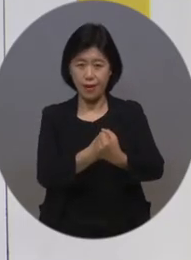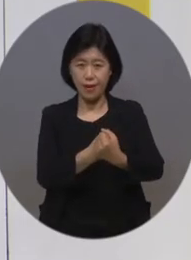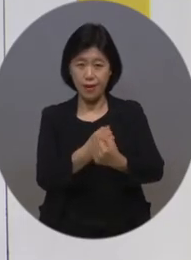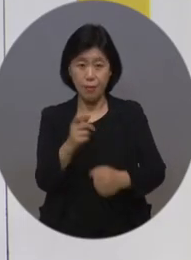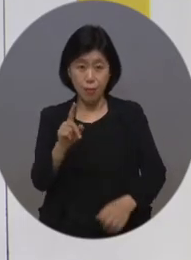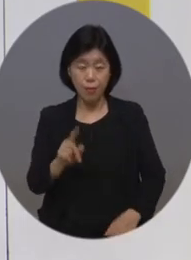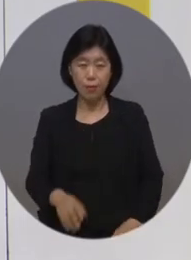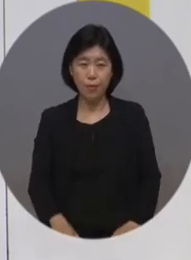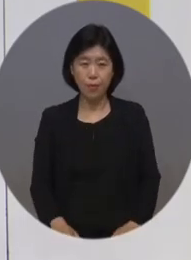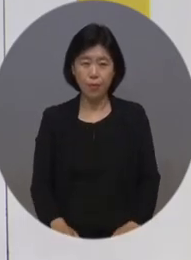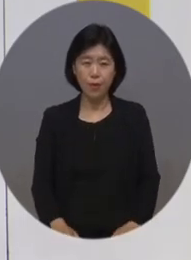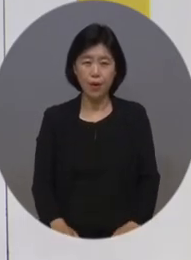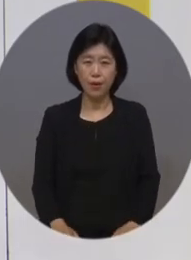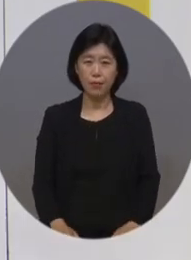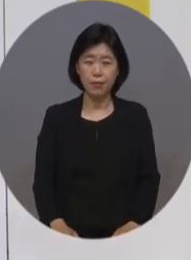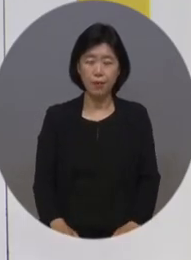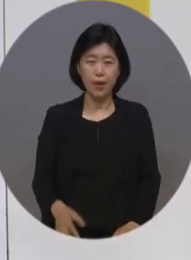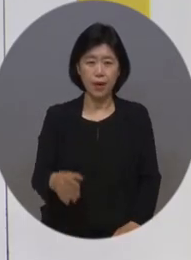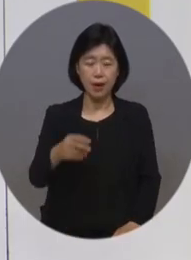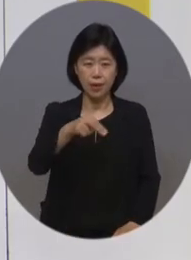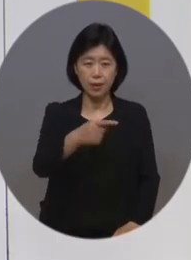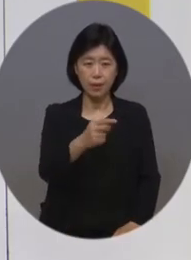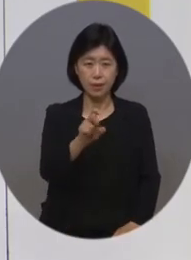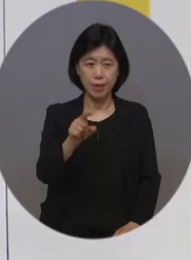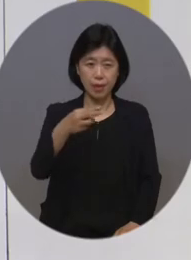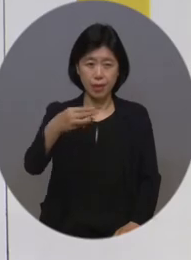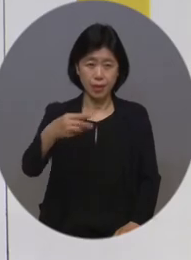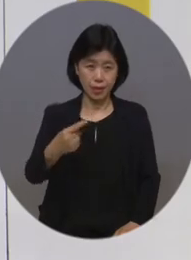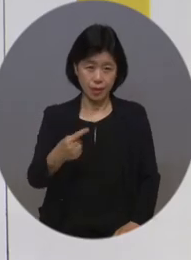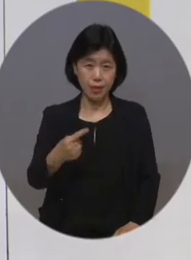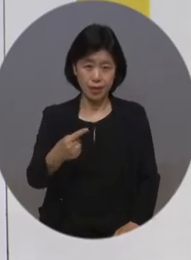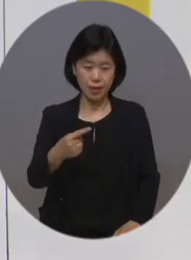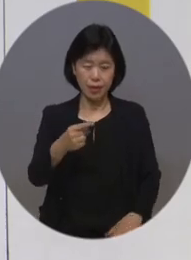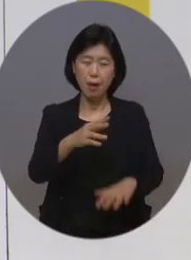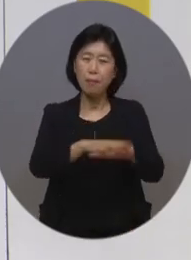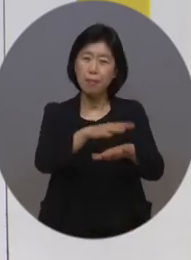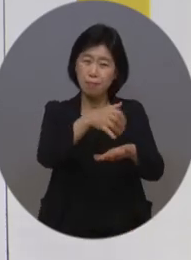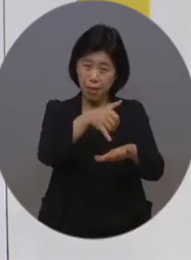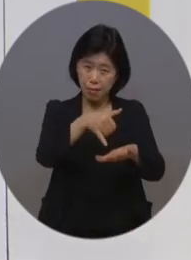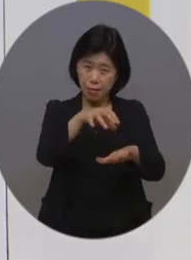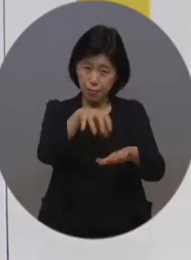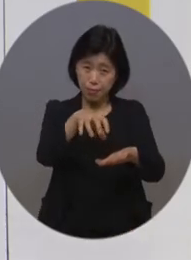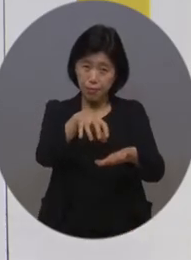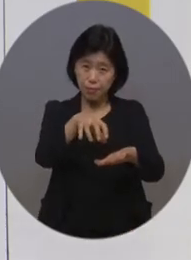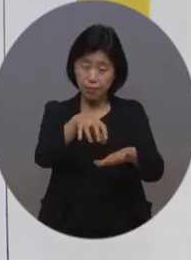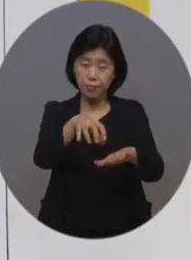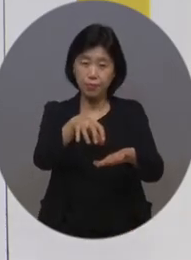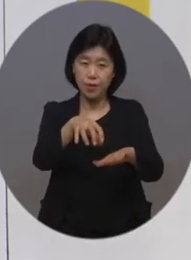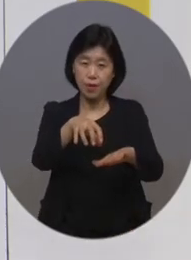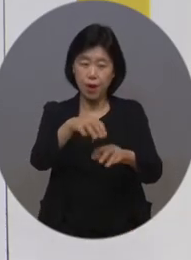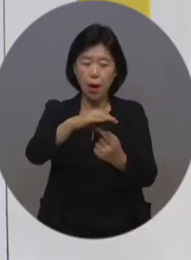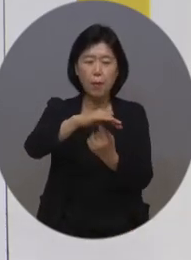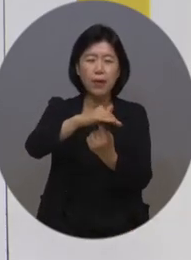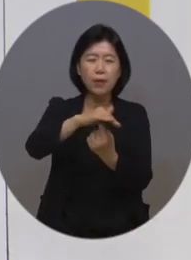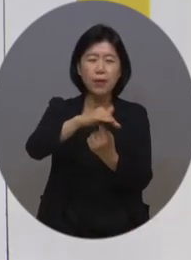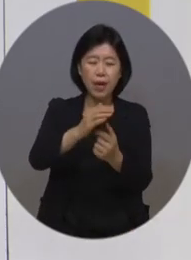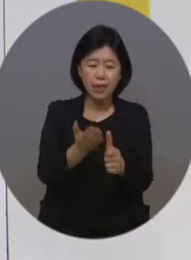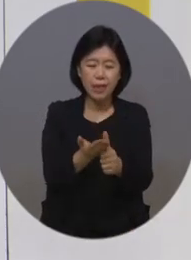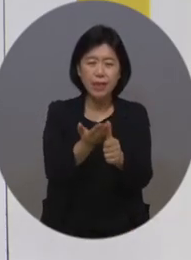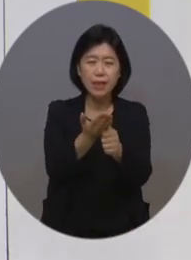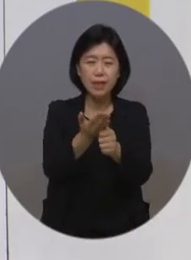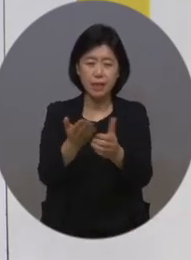박 어서 키우고 아 이거 를 살짝 농장을 만드신 거예요 버섯 기온은 그렇죠 그러면 스스로 더